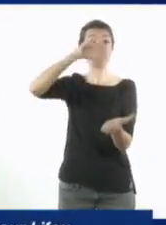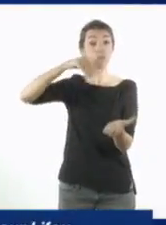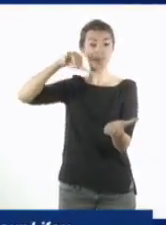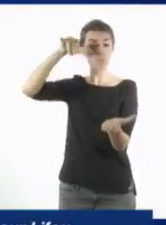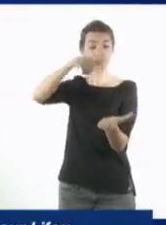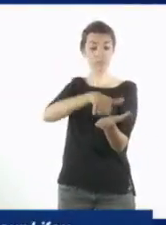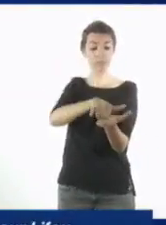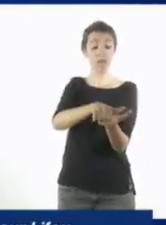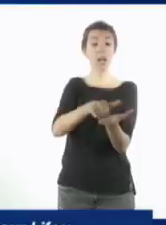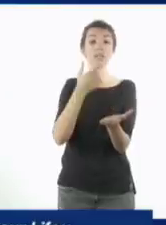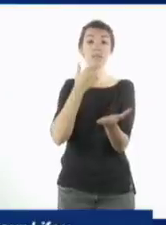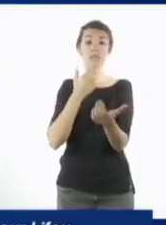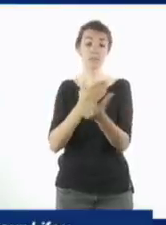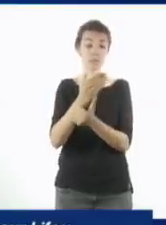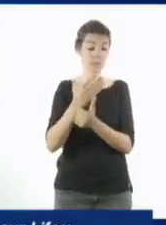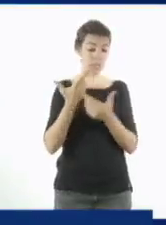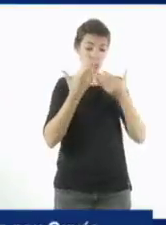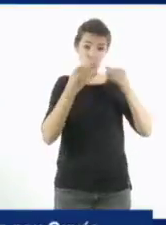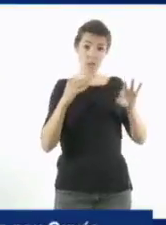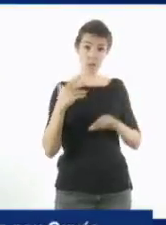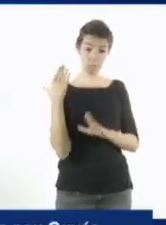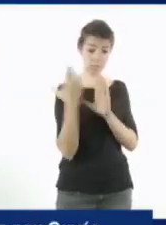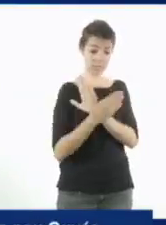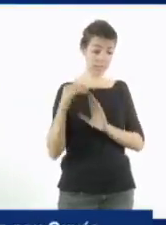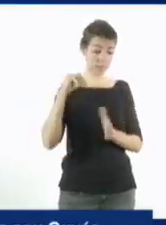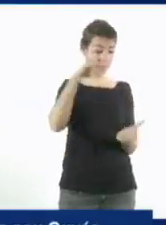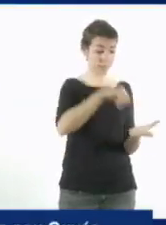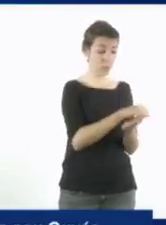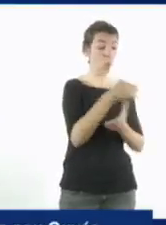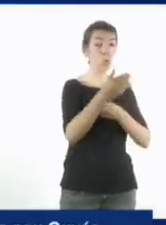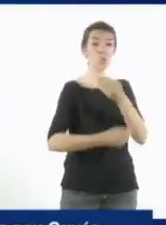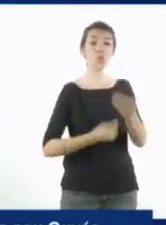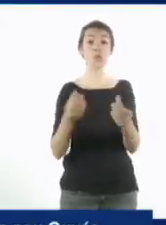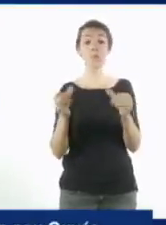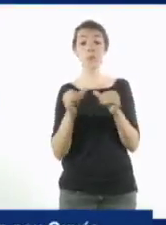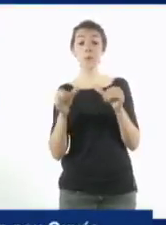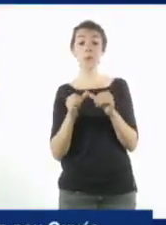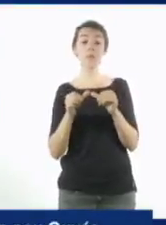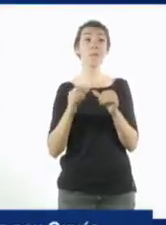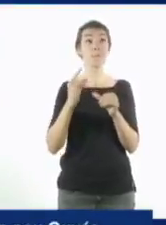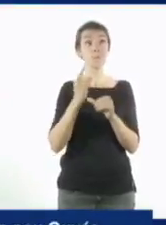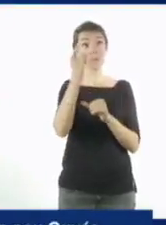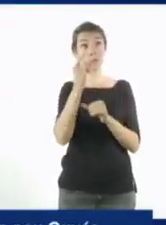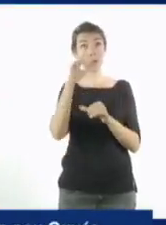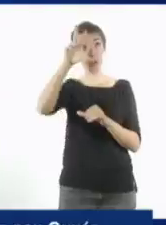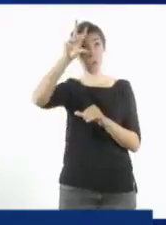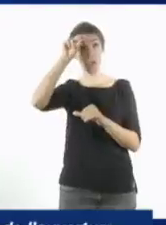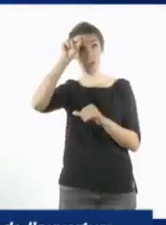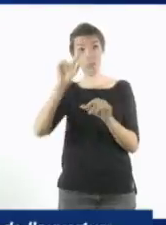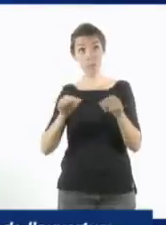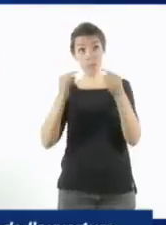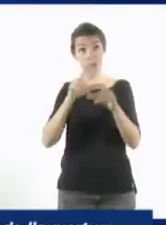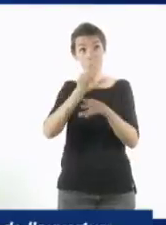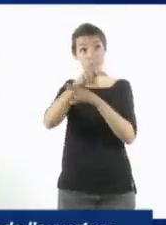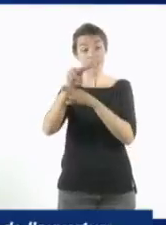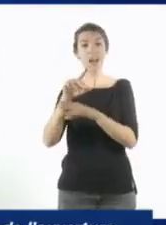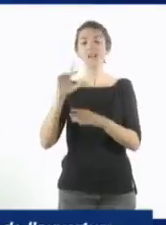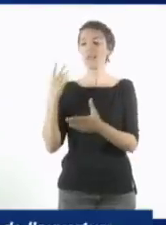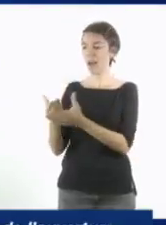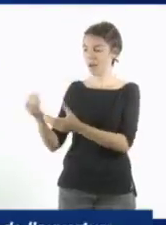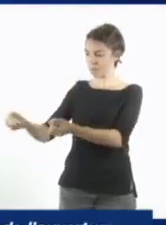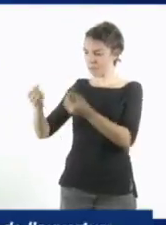soit on rentrait sur Nouméa directement, soit sinon on avait la possibilité d'aller visiter un petit peu Ouvéa. Donc on a